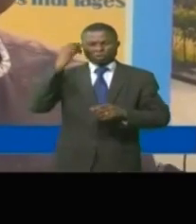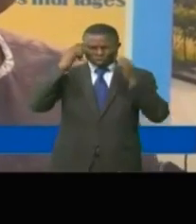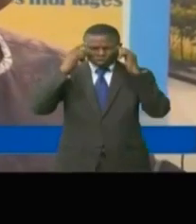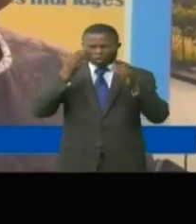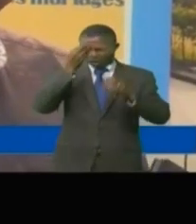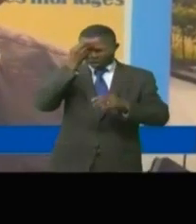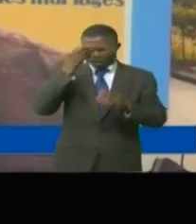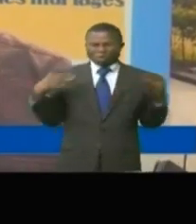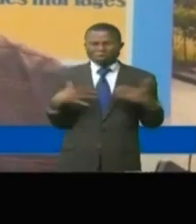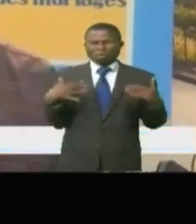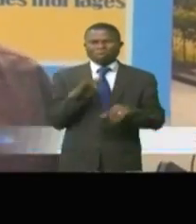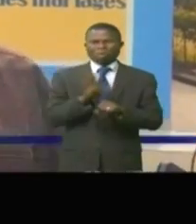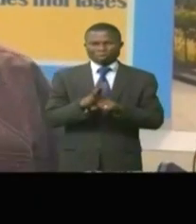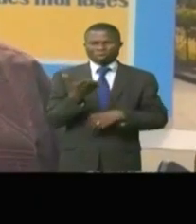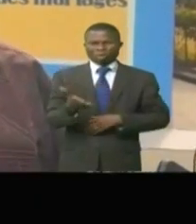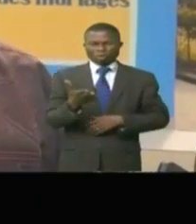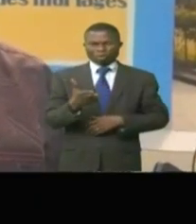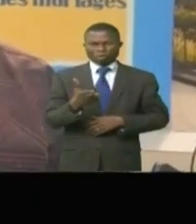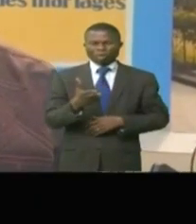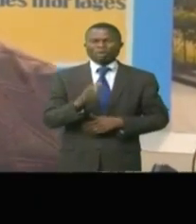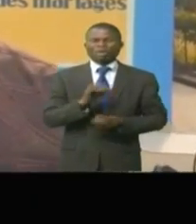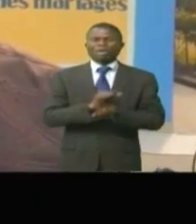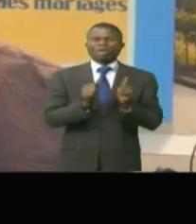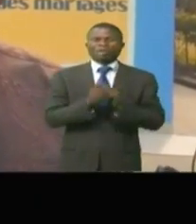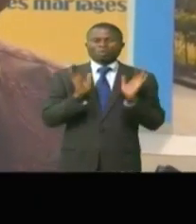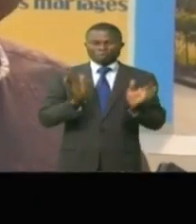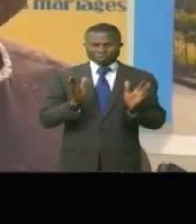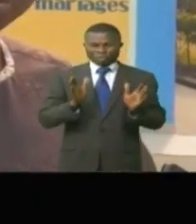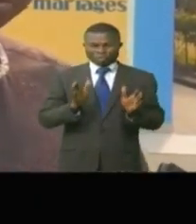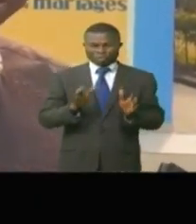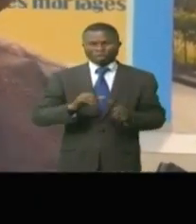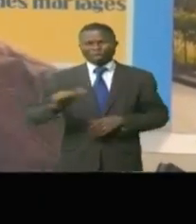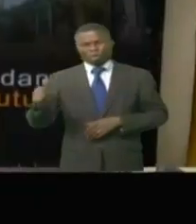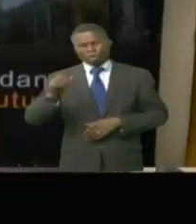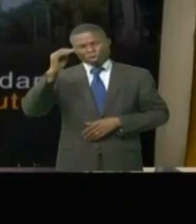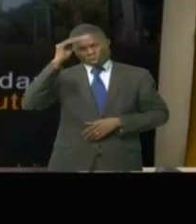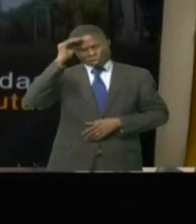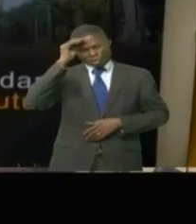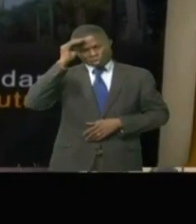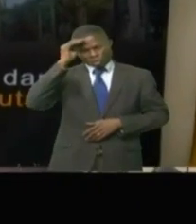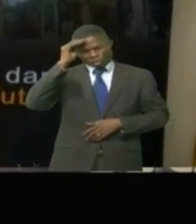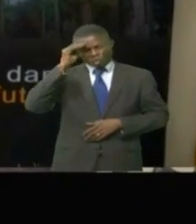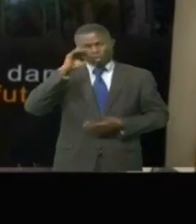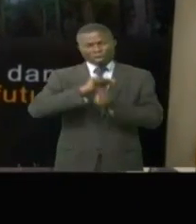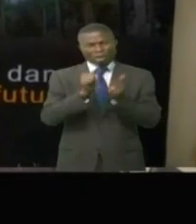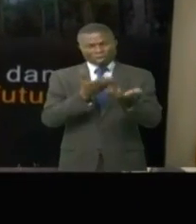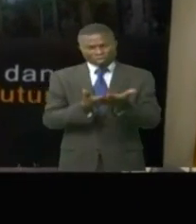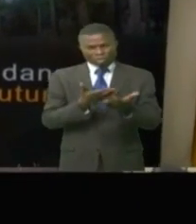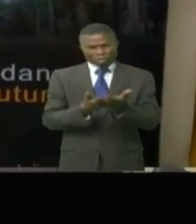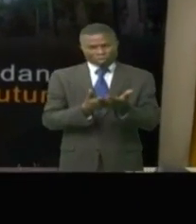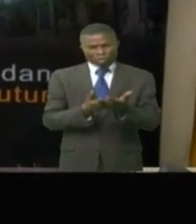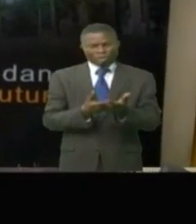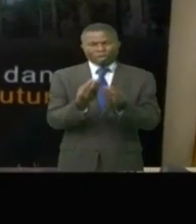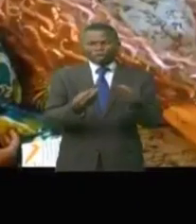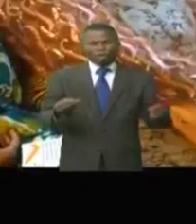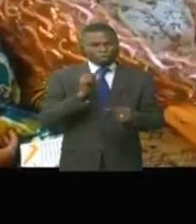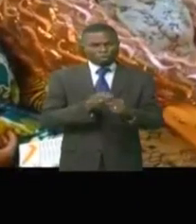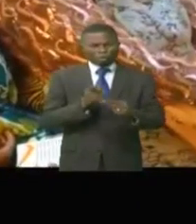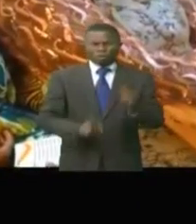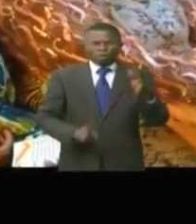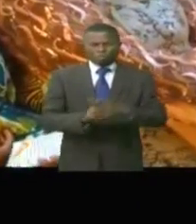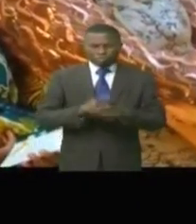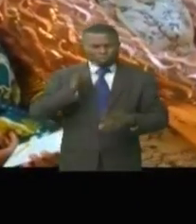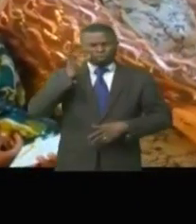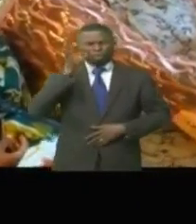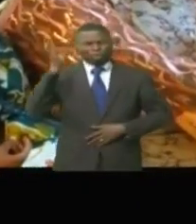colère, la peur et la joie. Et ça peut nous amener aussi la honte. Et devant ces situations, les gens entrent directement dans la drogue. Stress